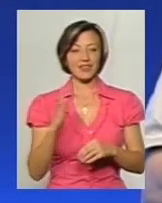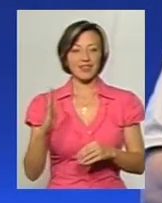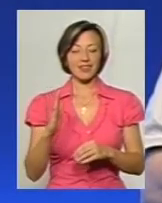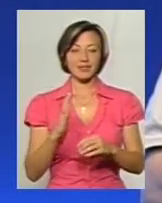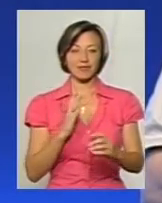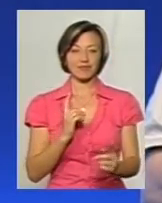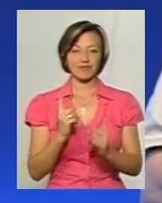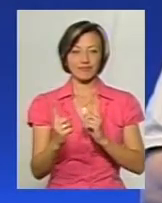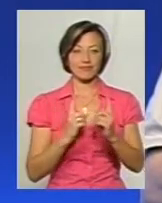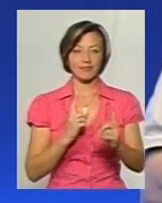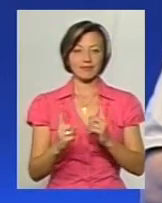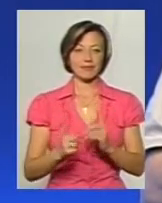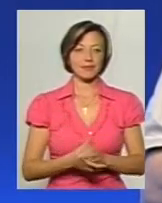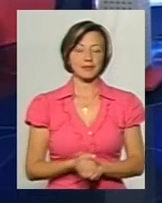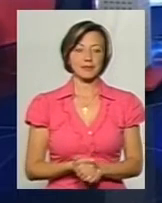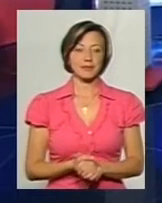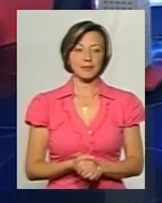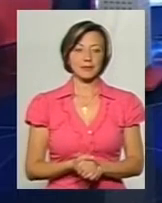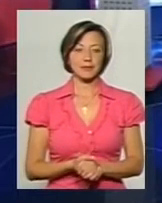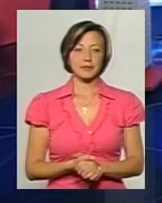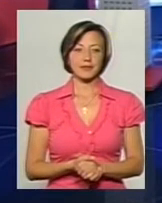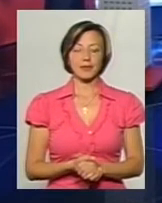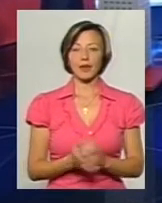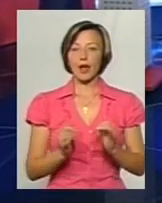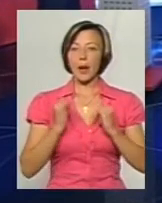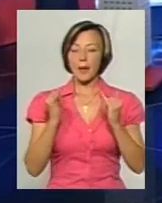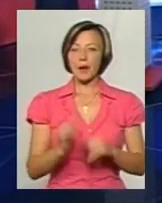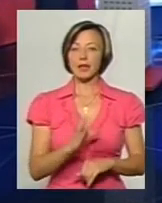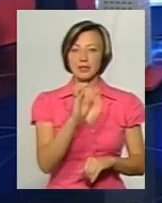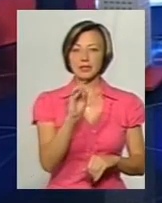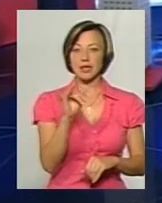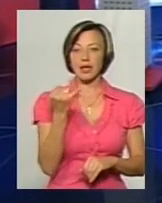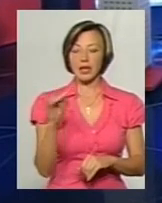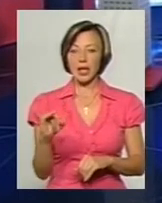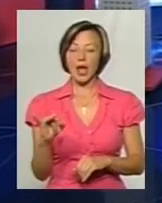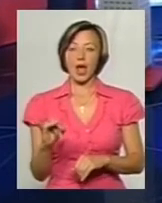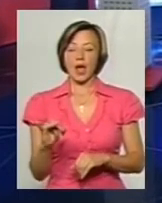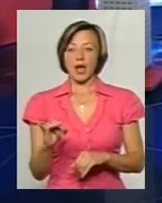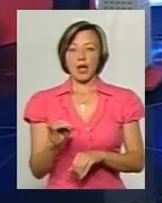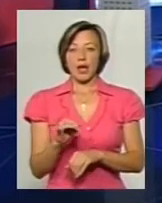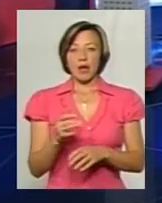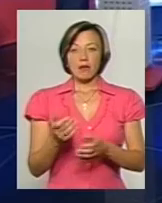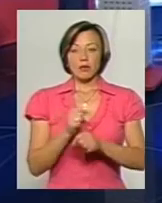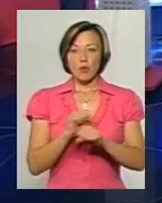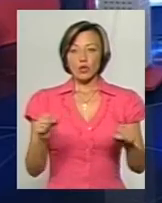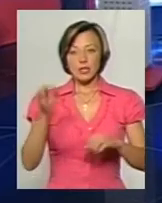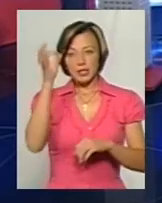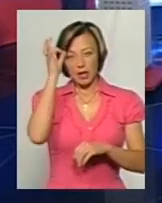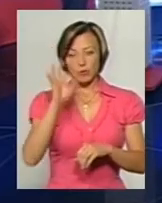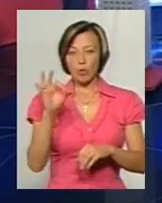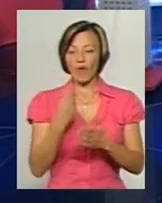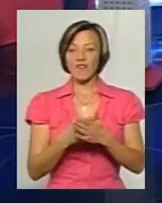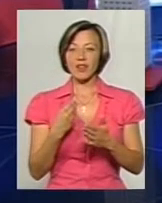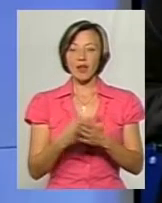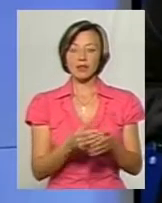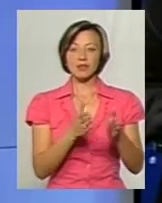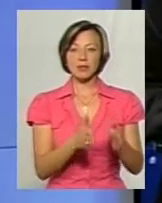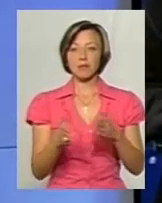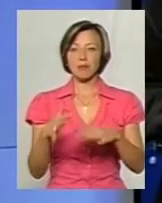тому що, пане Сергію, тут от, в контексті того, що ми говоримо, не можна не згадати про стабільність фінансової